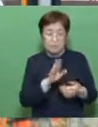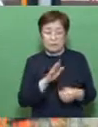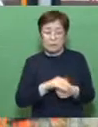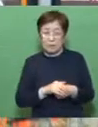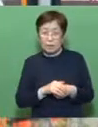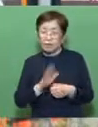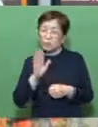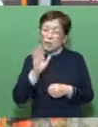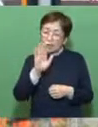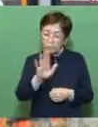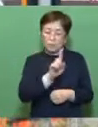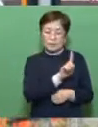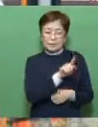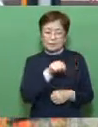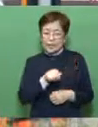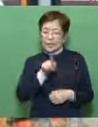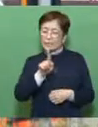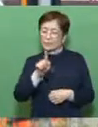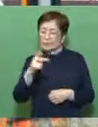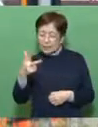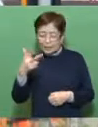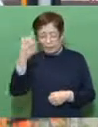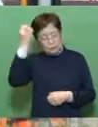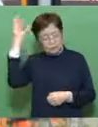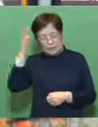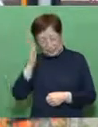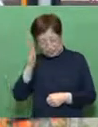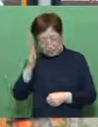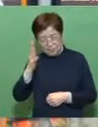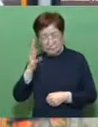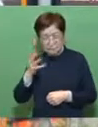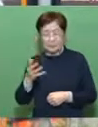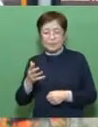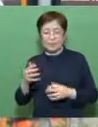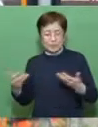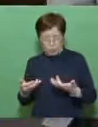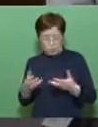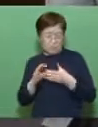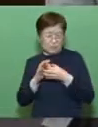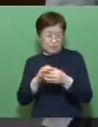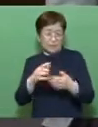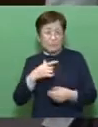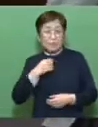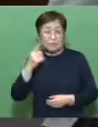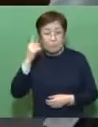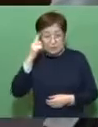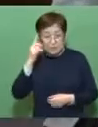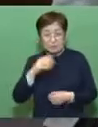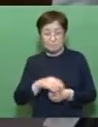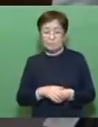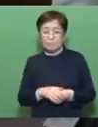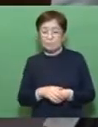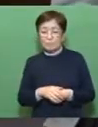1.17は忘れないという取り組みを続けさせていただきたいと思っていますはいこれ3月の中旬にあの国連